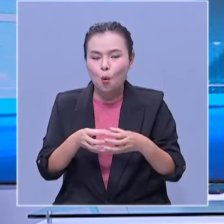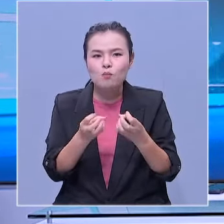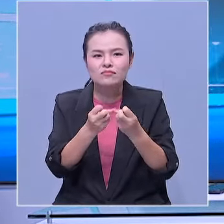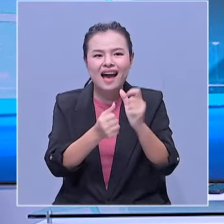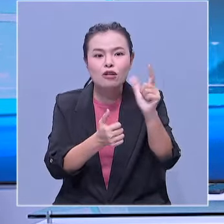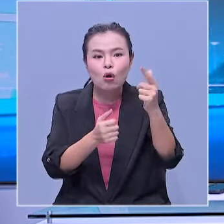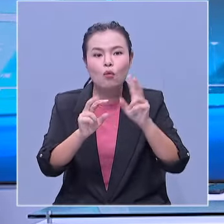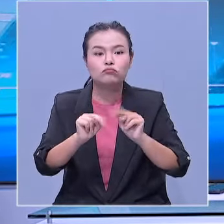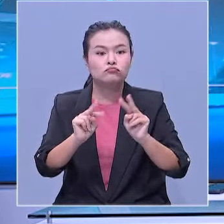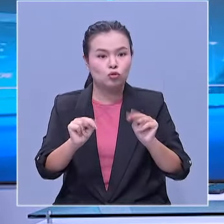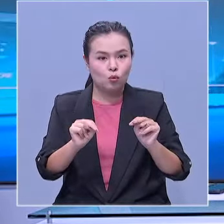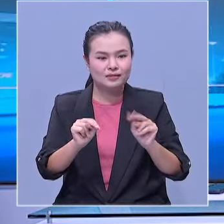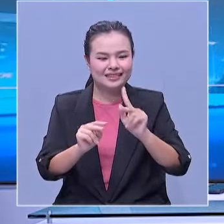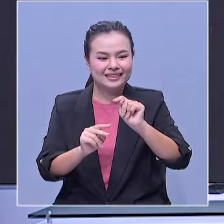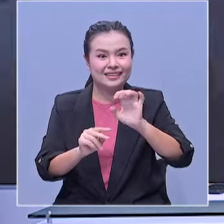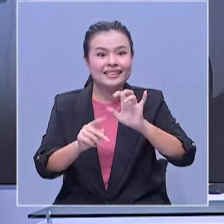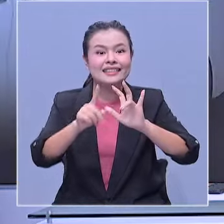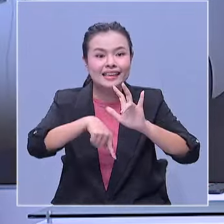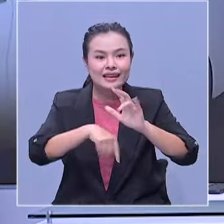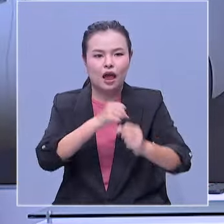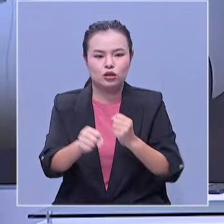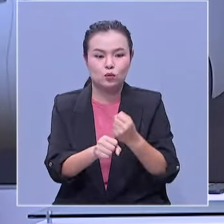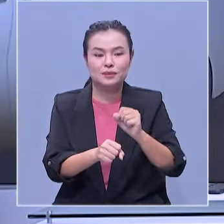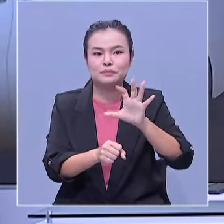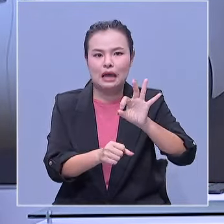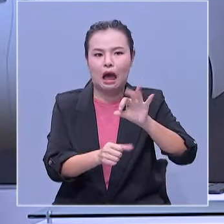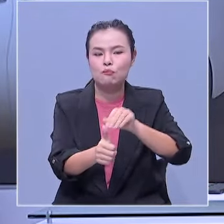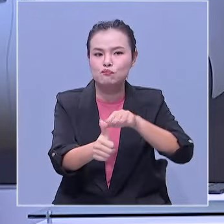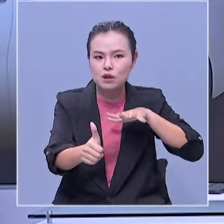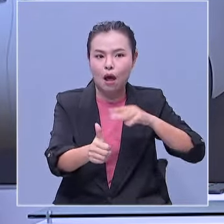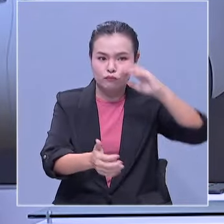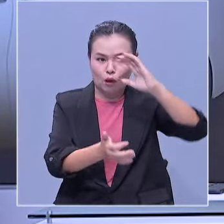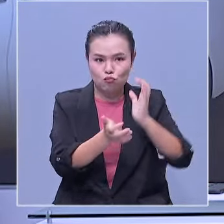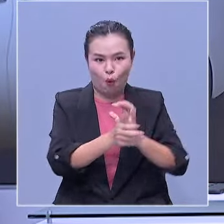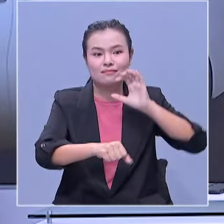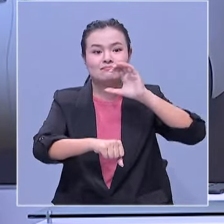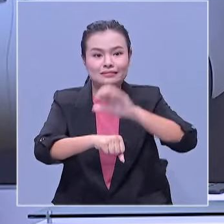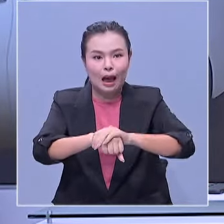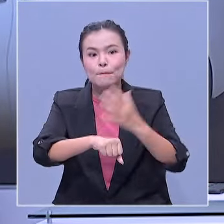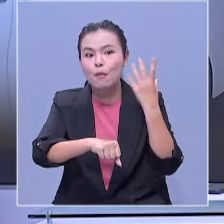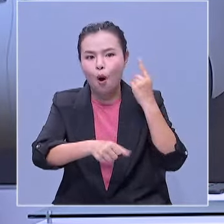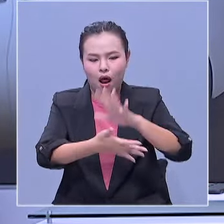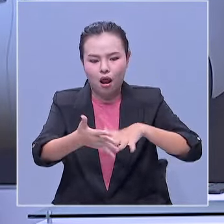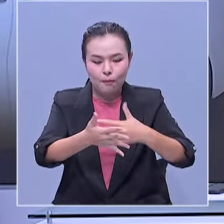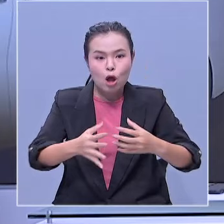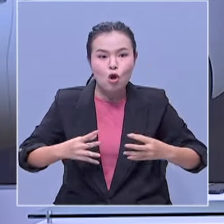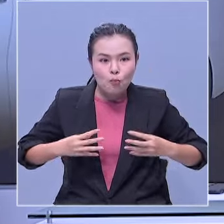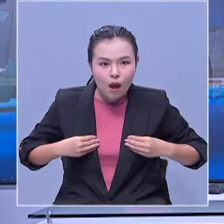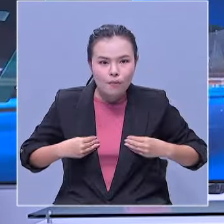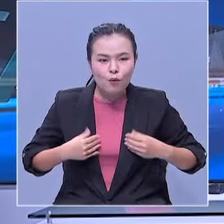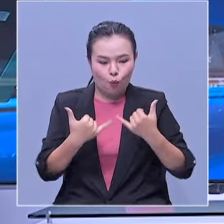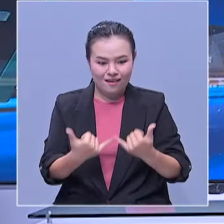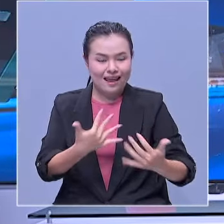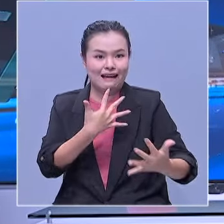นนทบุรีเนี่ยนายตี๋ที่เป็นหัวโจกอายุ 19ปีถูกตำรวจจับกุมตัวได้เมื่อวานนี้ทำแผนไปแล้ววันนี้นำตัวฝาก